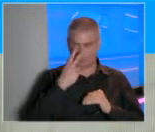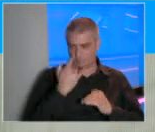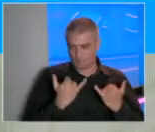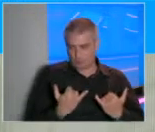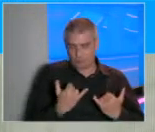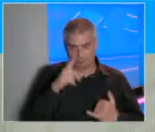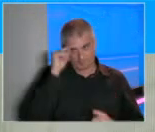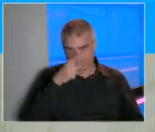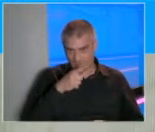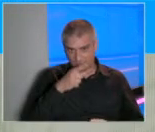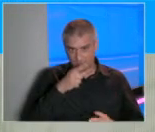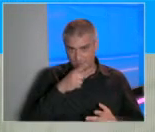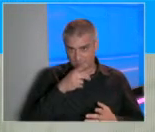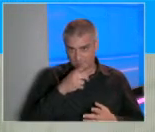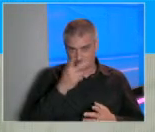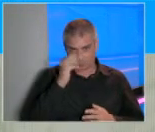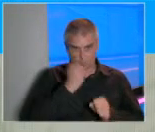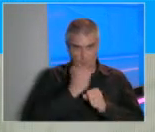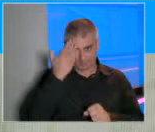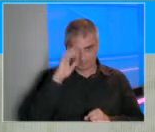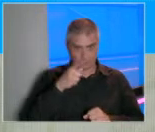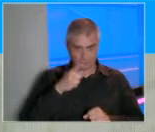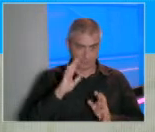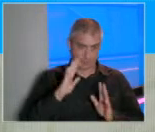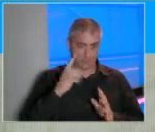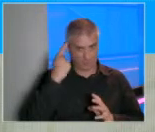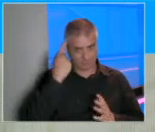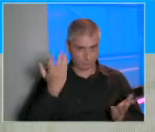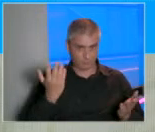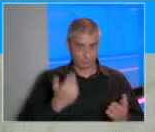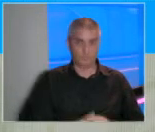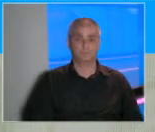כרגע בתל אביב, היא אצל עובדים זרים, לפחות כך נדמה.